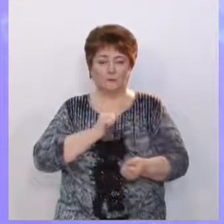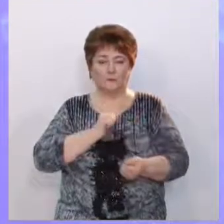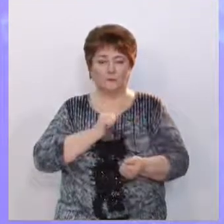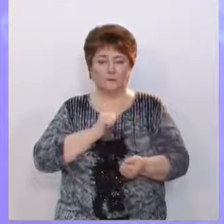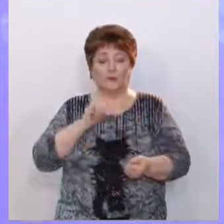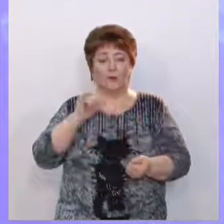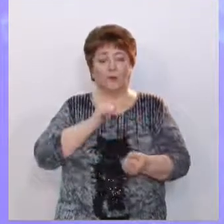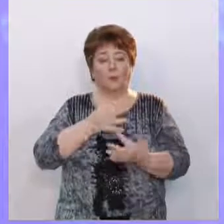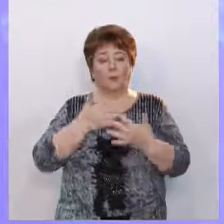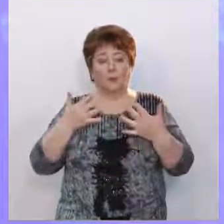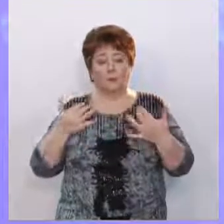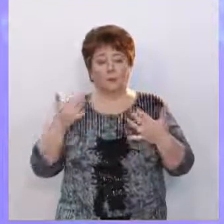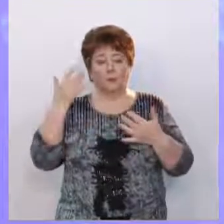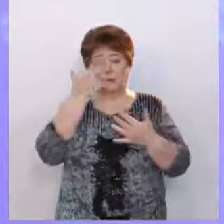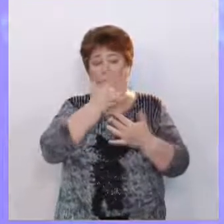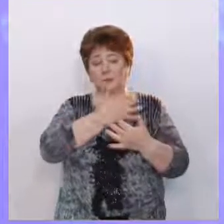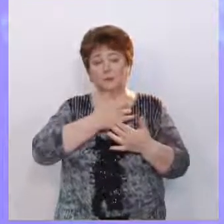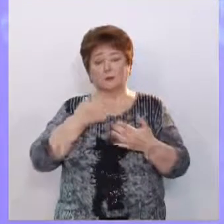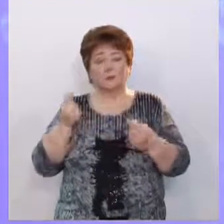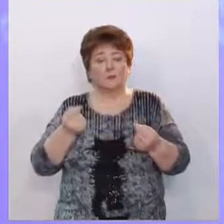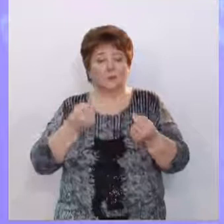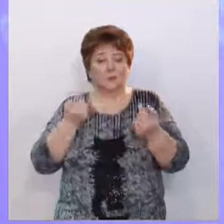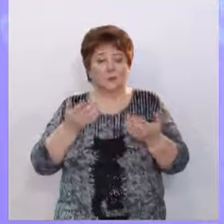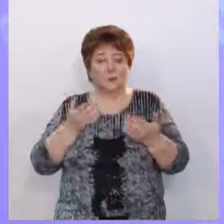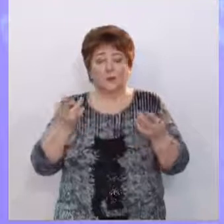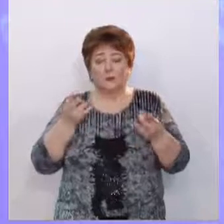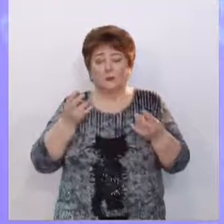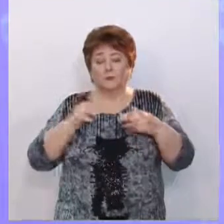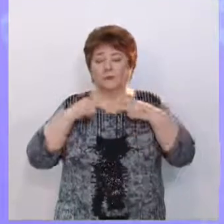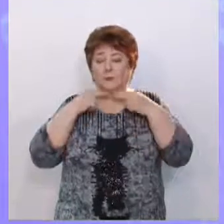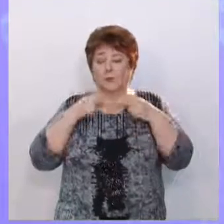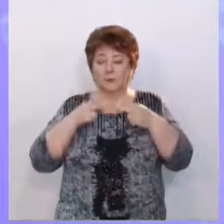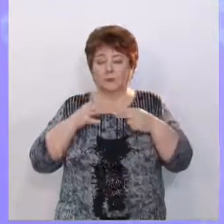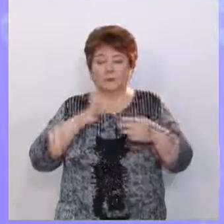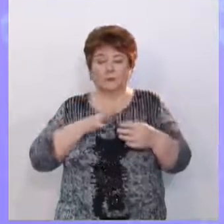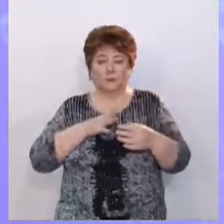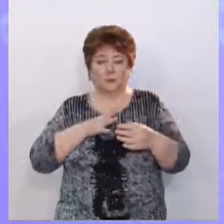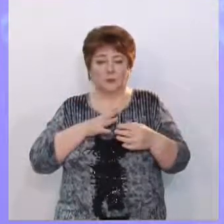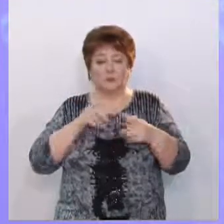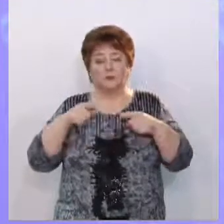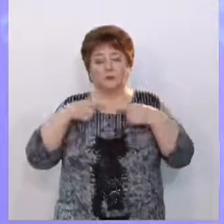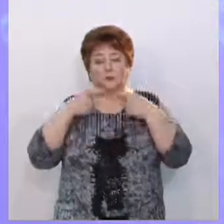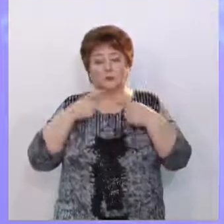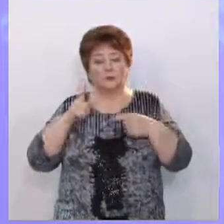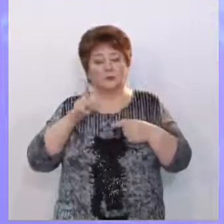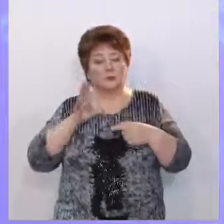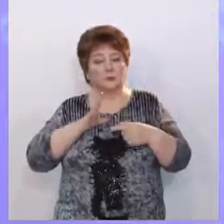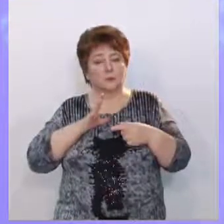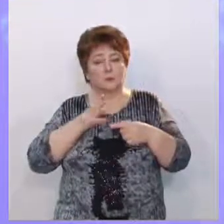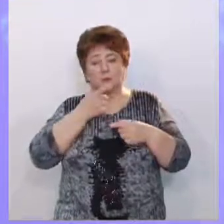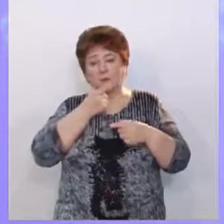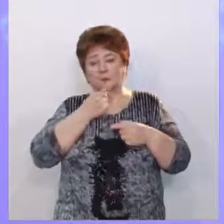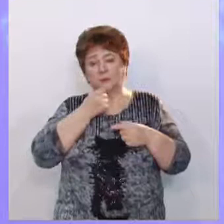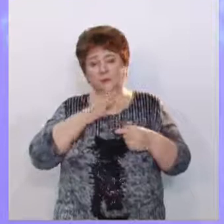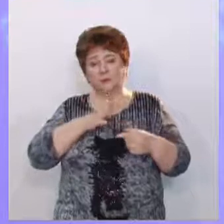У предметов признаков немало. Надо лишь внимательными быть, чтобы речь наша